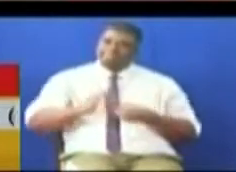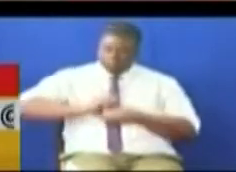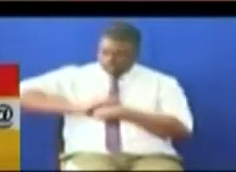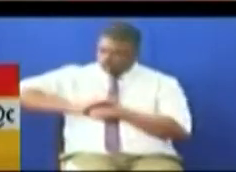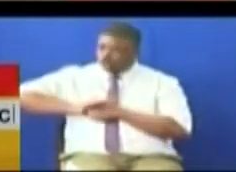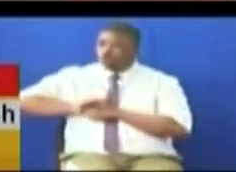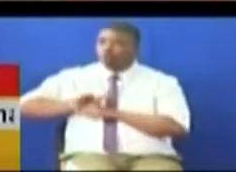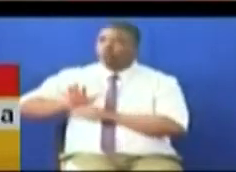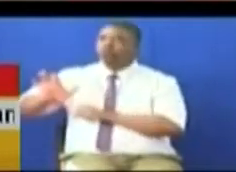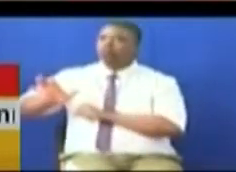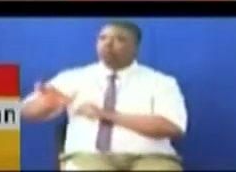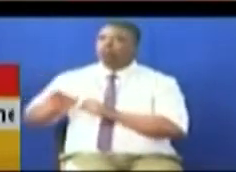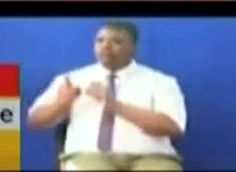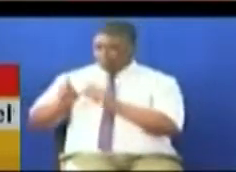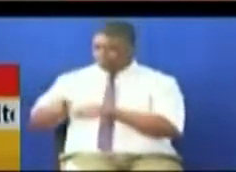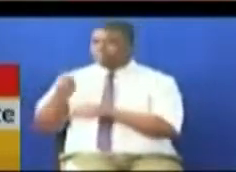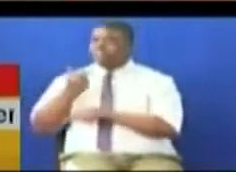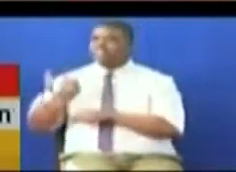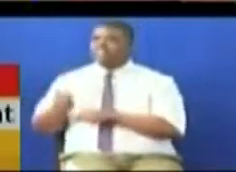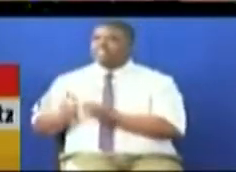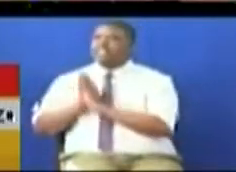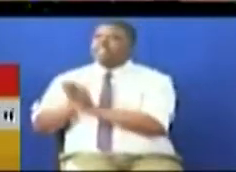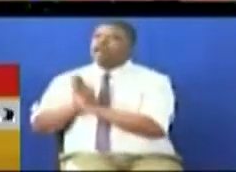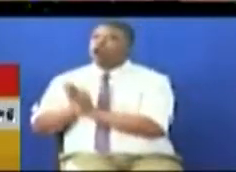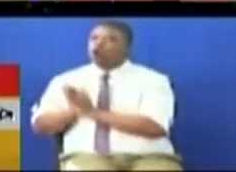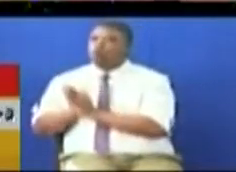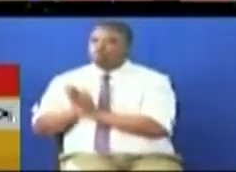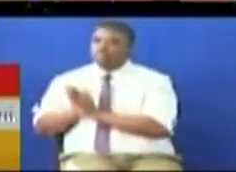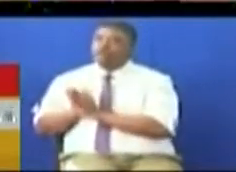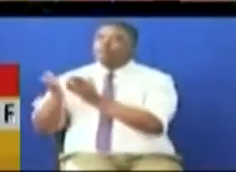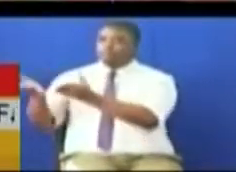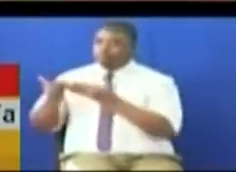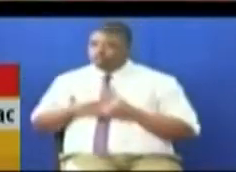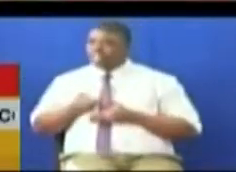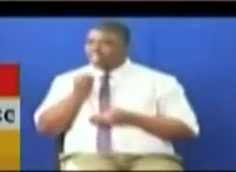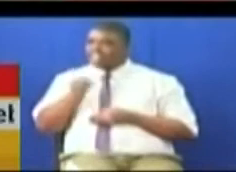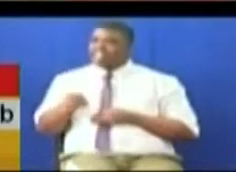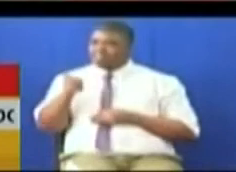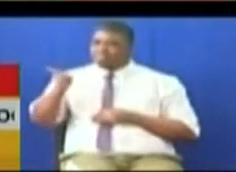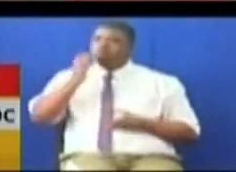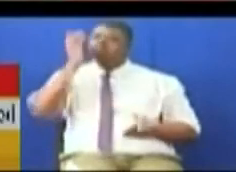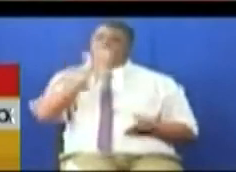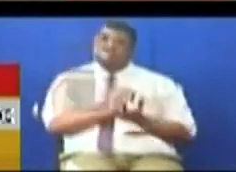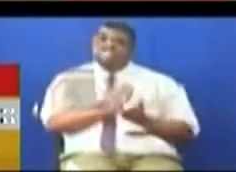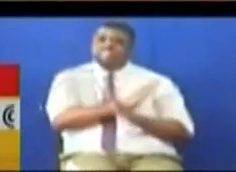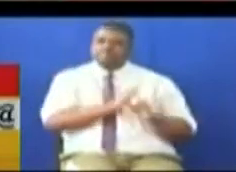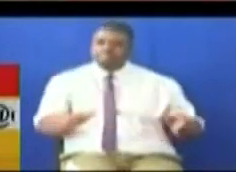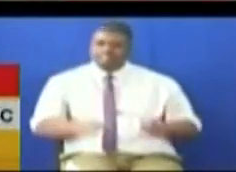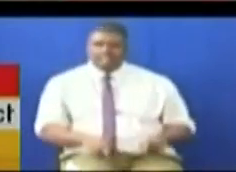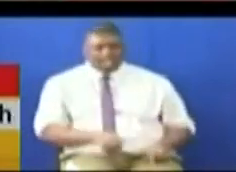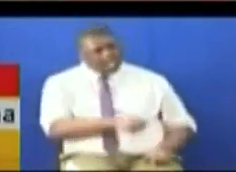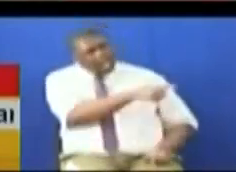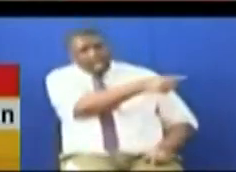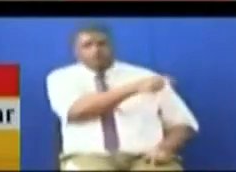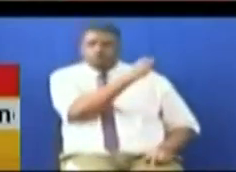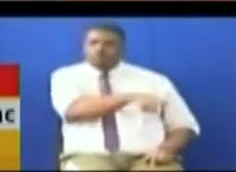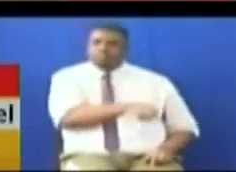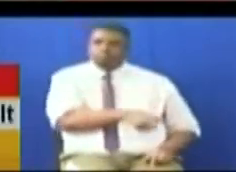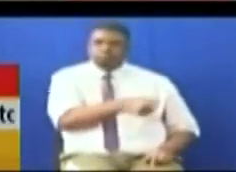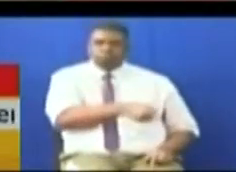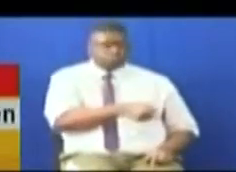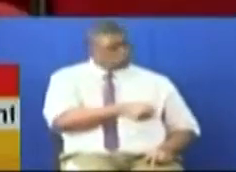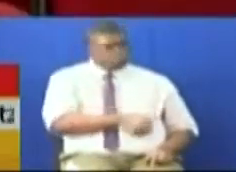Tanzania. Kwa naomba Mheshimiwa Hassan Masara aipokee taarifa kwamba ni kweli kabisa hawa watu ni wababaishaji hapa